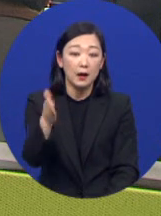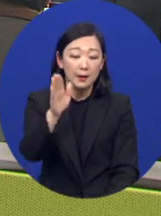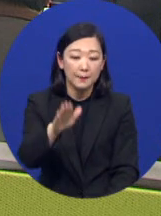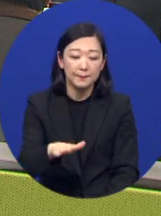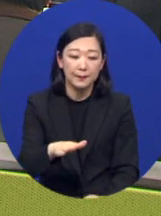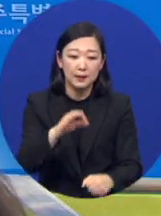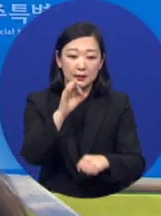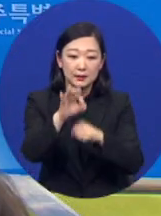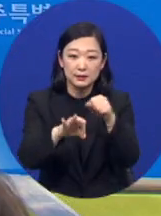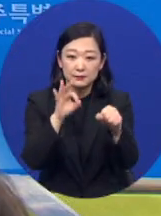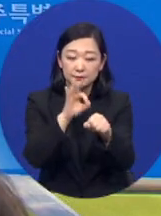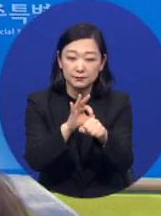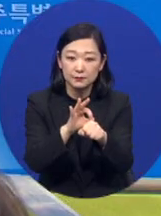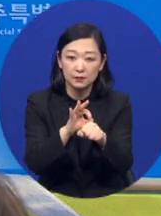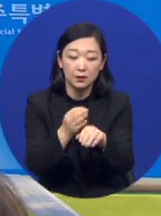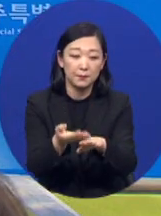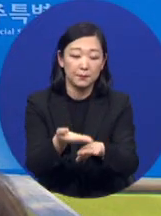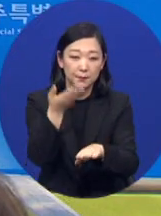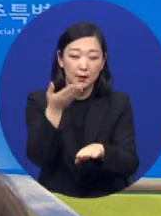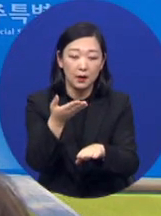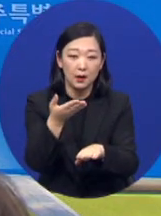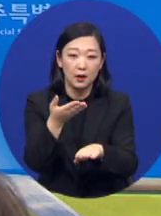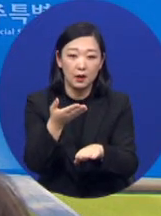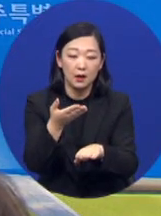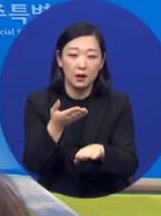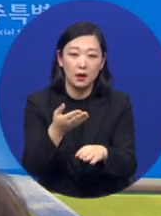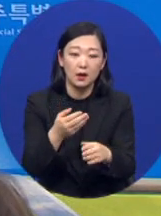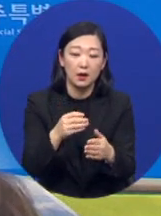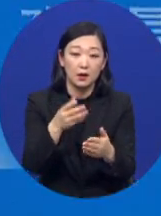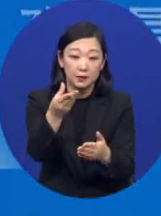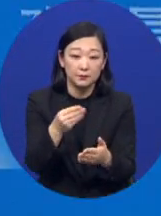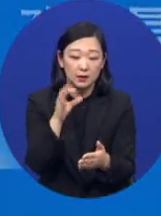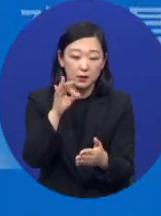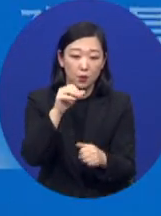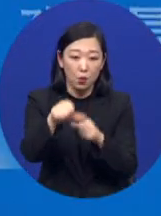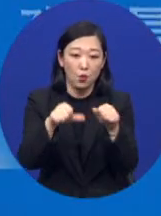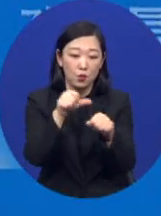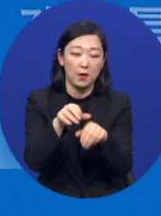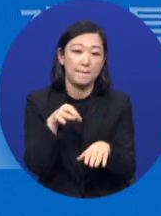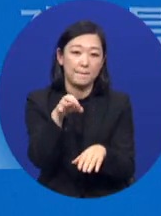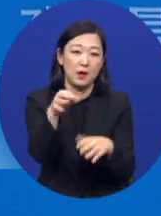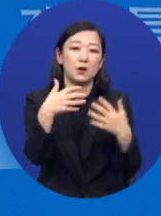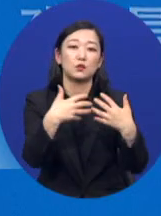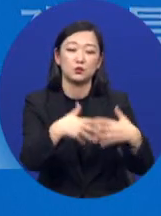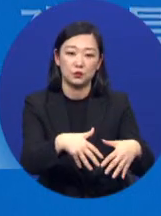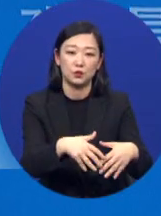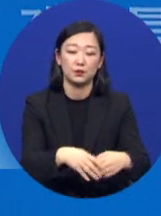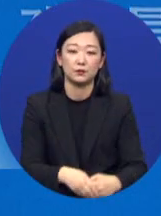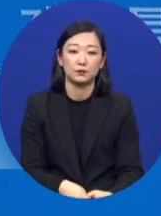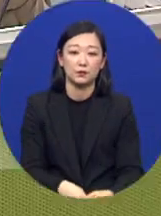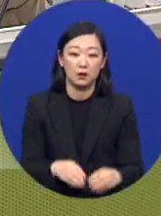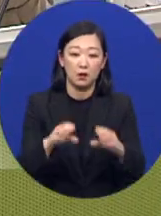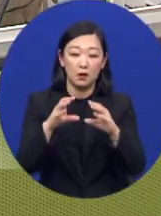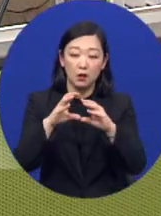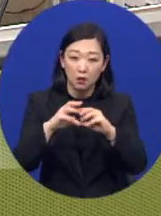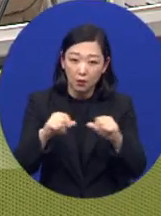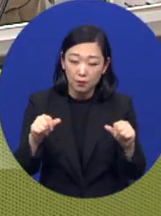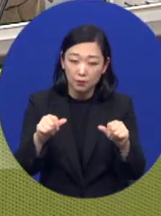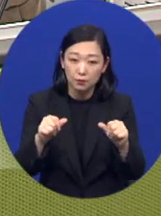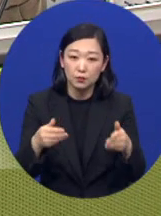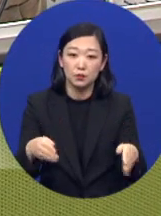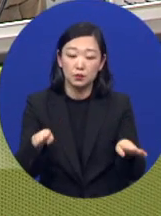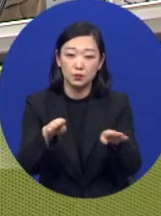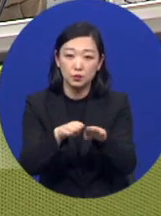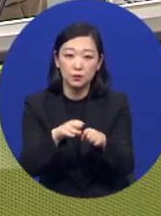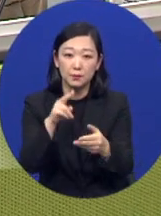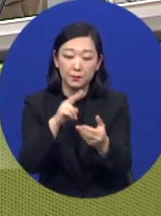임차기간 10년 이상 임차료 5년치 선납조건을 달았습니다 건물과 토지 매입비용을 줄여주면 병원